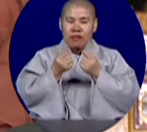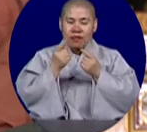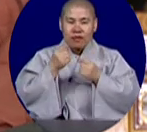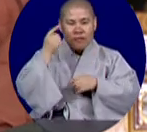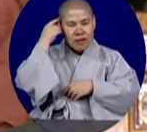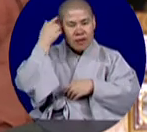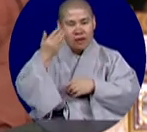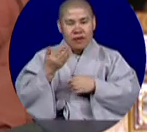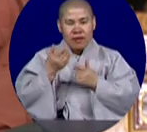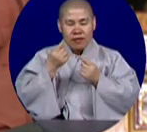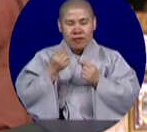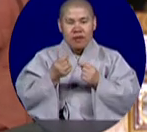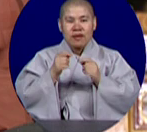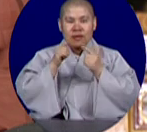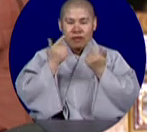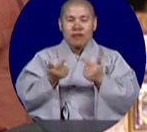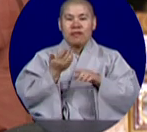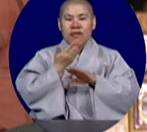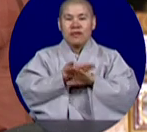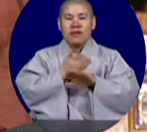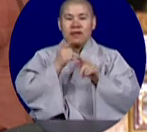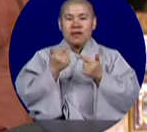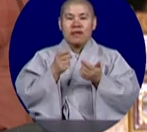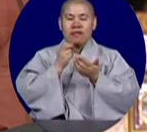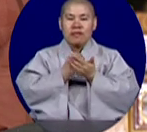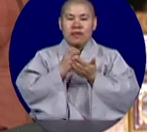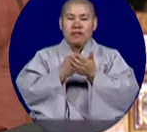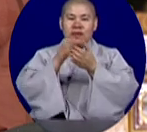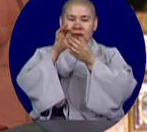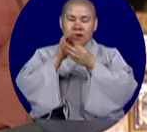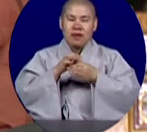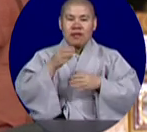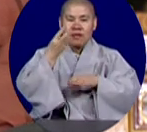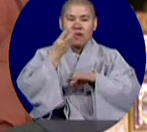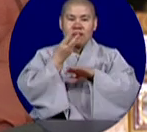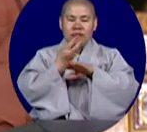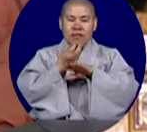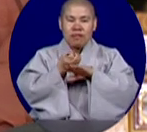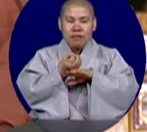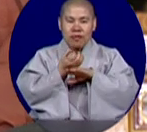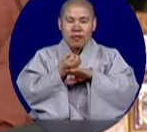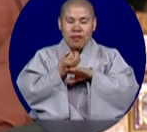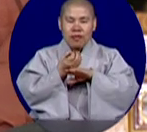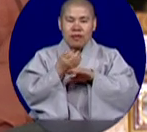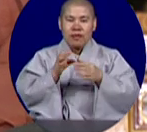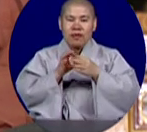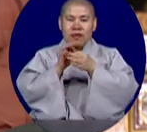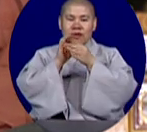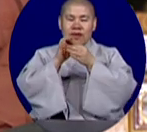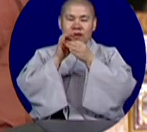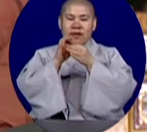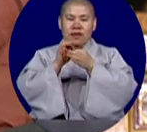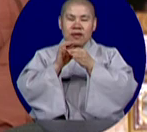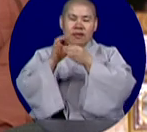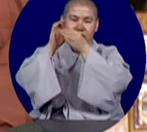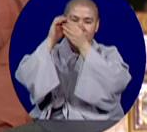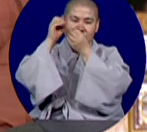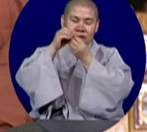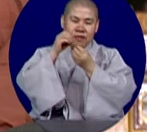똑같지도 않지만 다르냐? 다르지도 않은 법이 계속 삼보를 통해서 전해지고 있는 거예요. 이게 이제